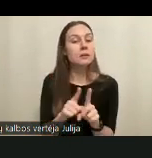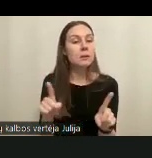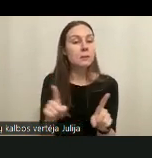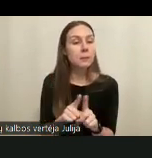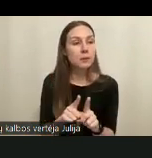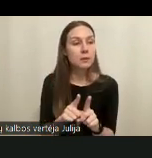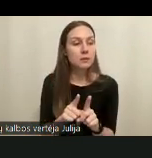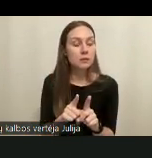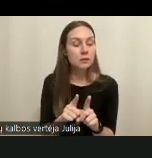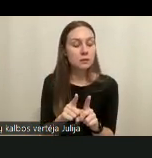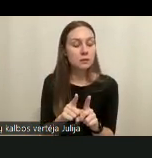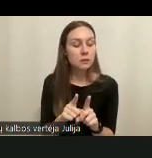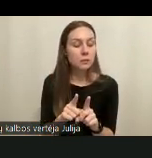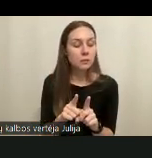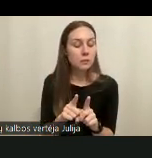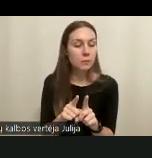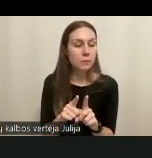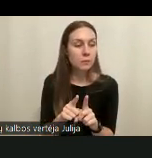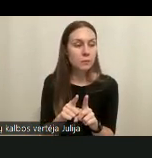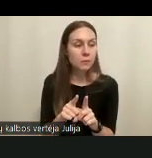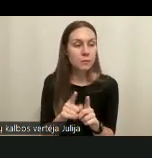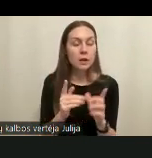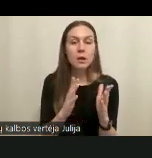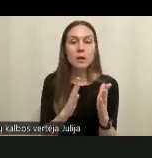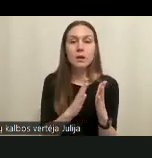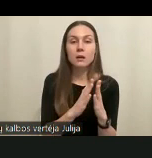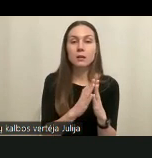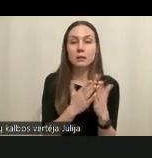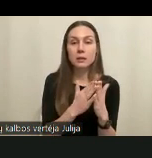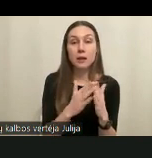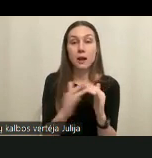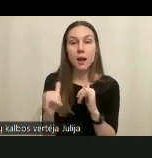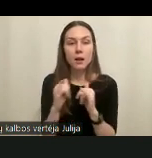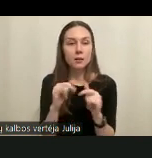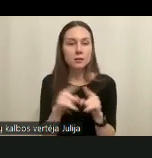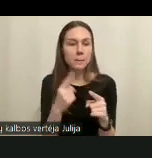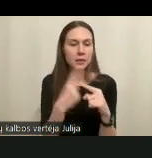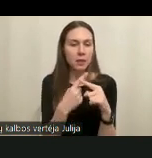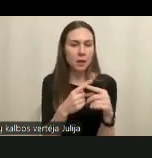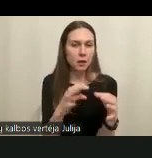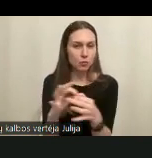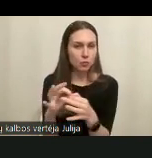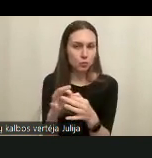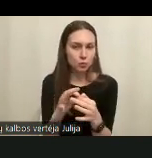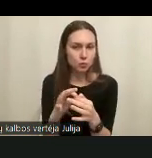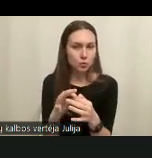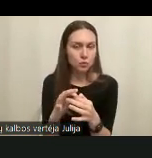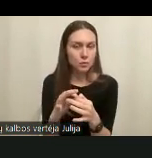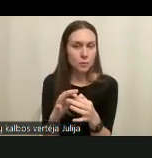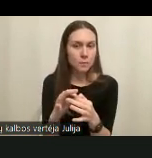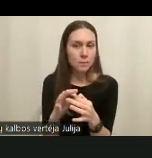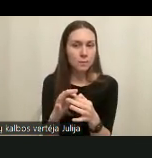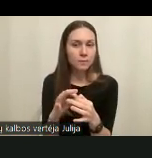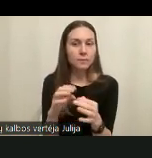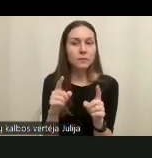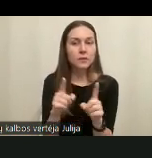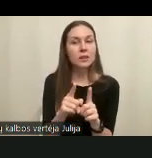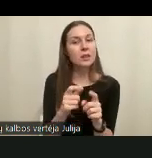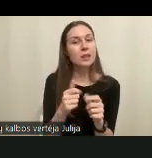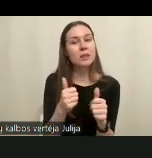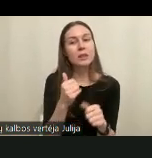padėti teigiamam su knygomis susijusiam elgesiui. Ir tai galima sakyti neformalus,